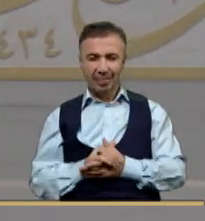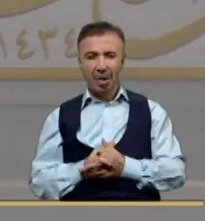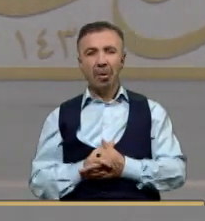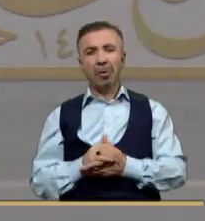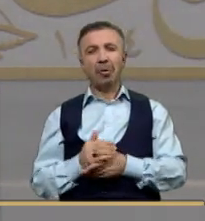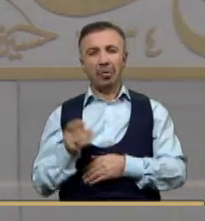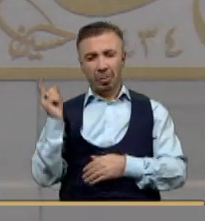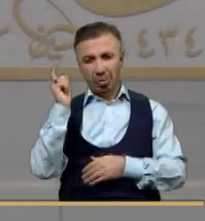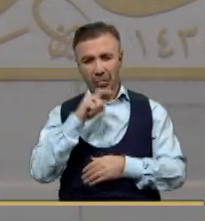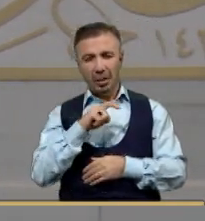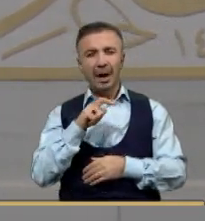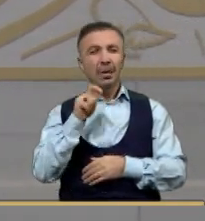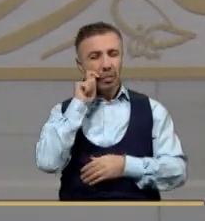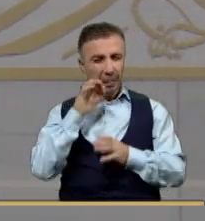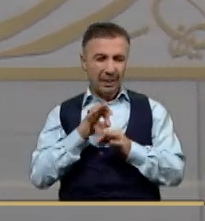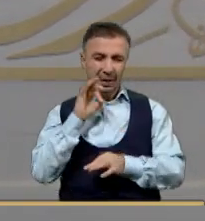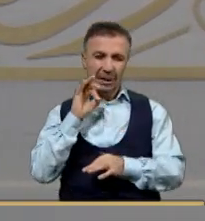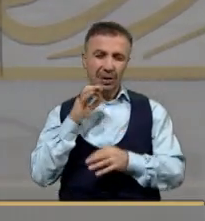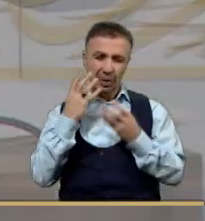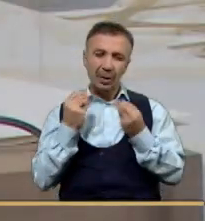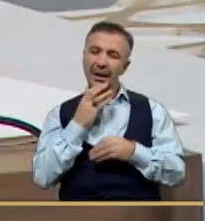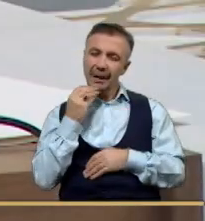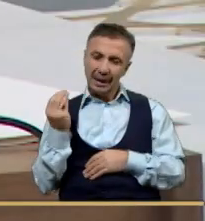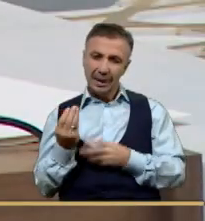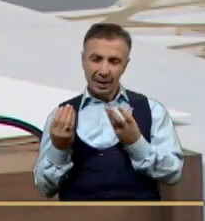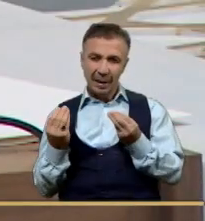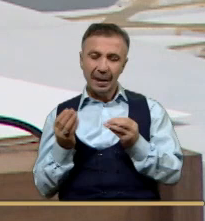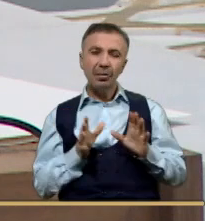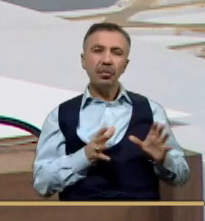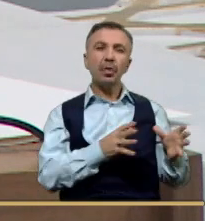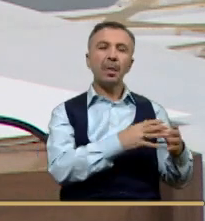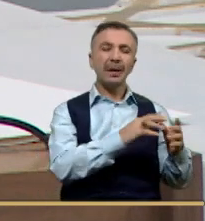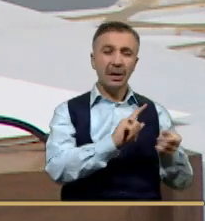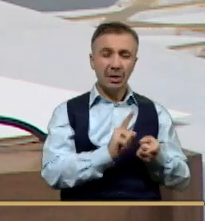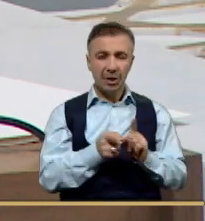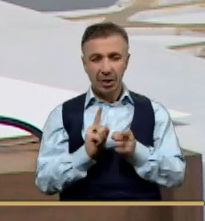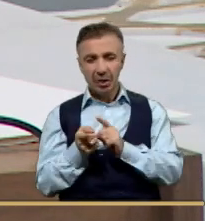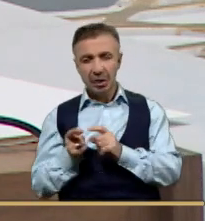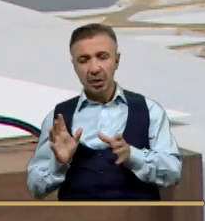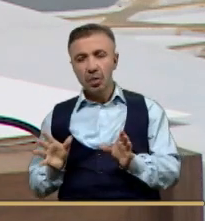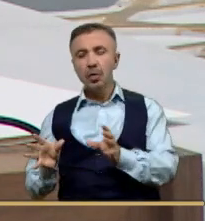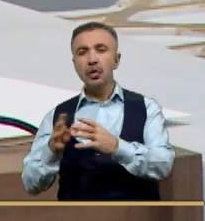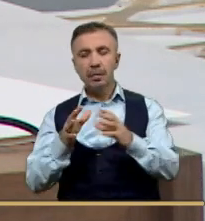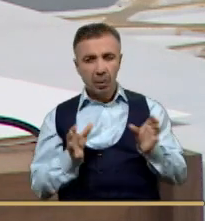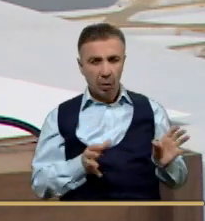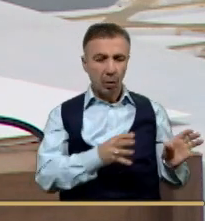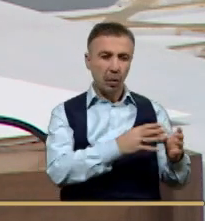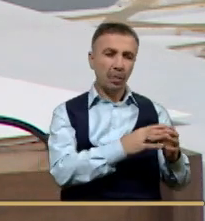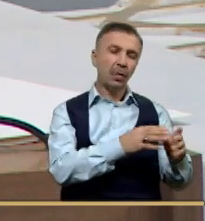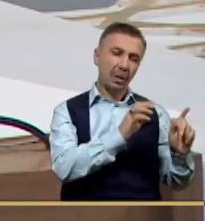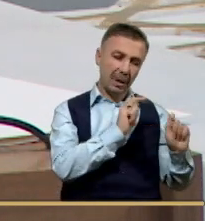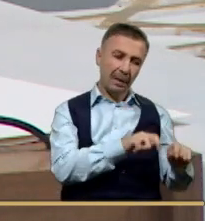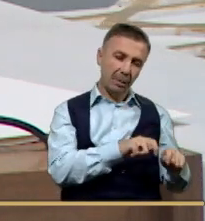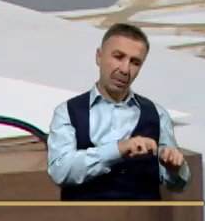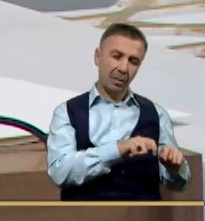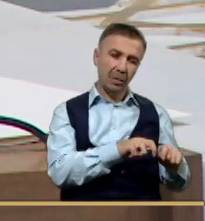güya Müslüman olan gençlerden, topluluklardan çeşitli örgütler kuruyor. Bunlara